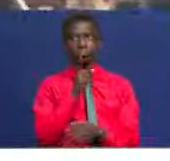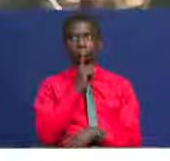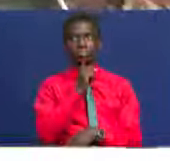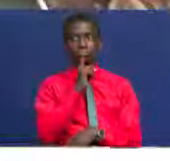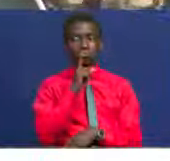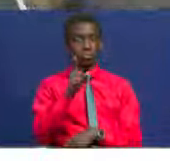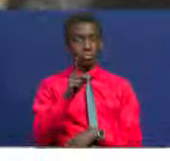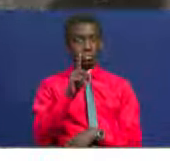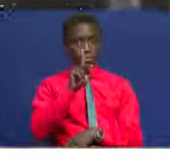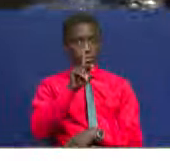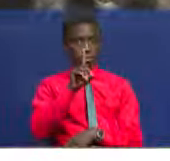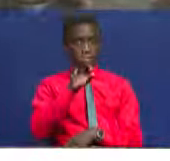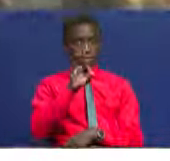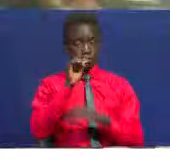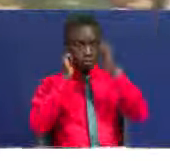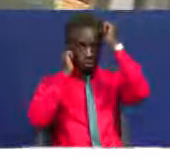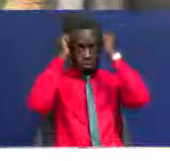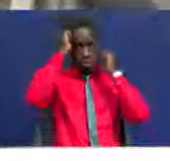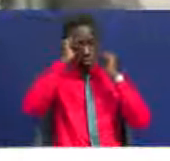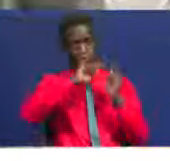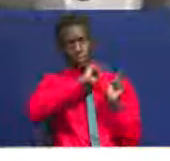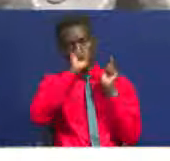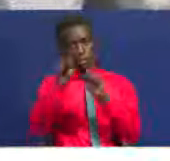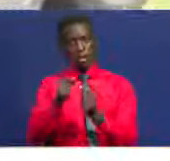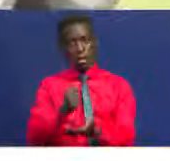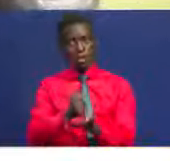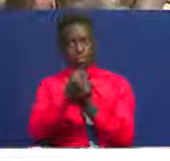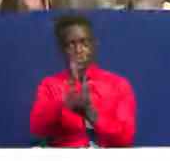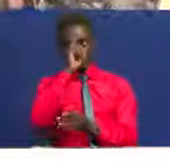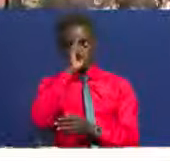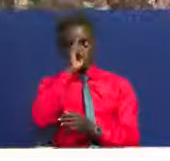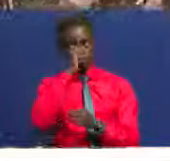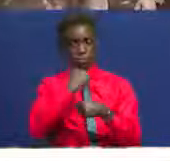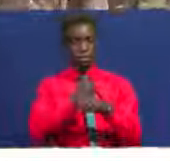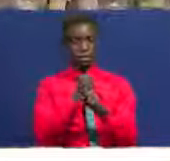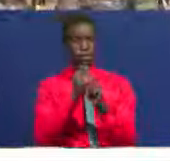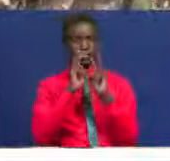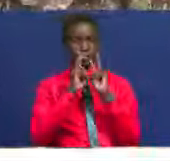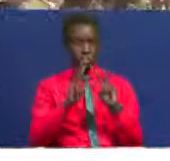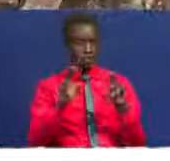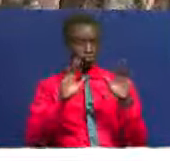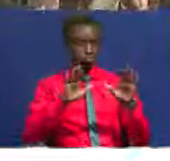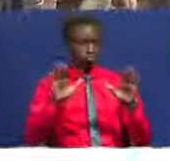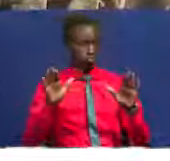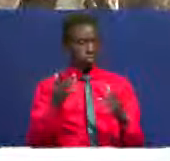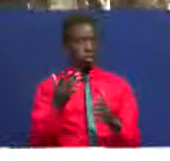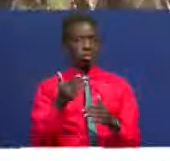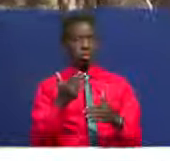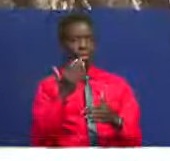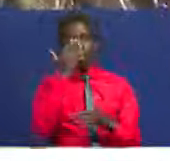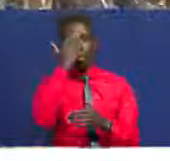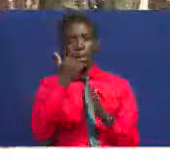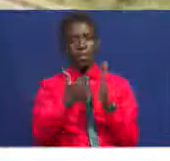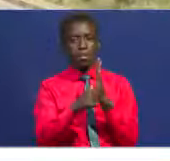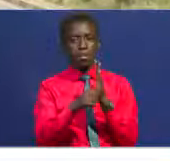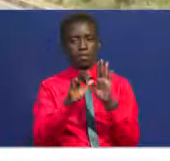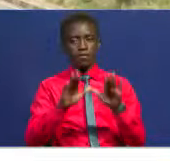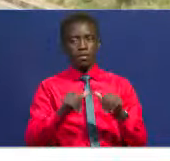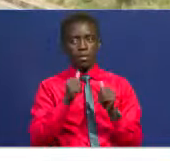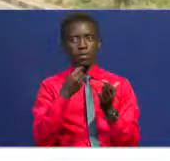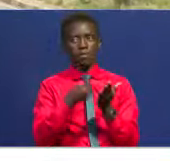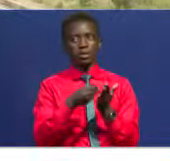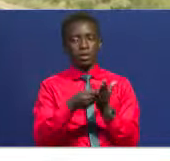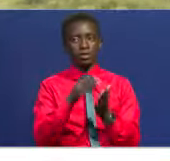KDF kuwasaidia polisi kudumisha amani na utulivu kutokana na maandamano yaliyopangwa dhidi ya mswada tata wa fedha.